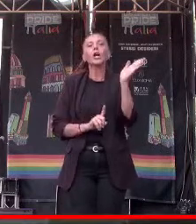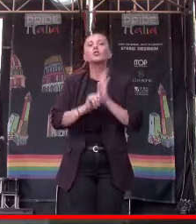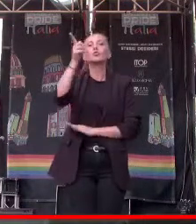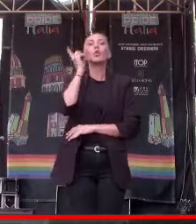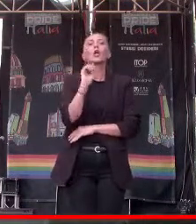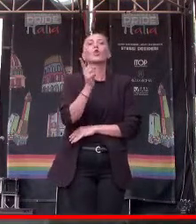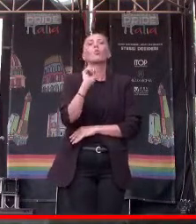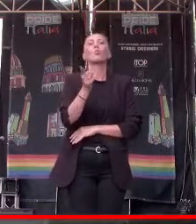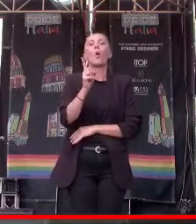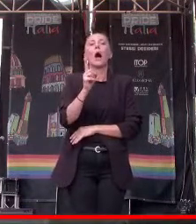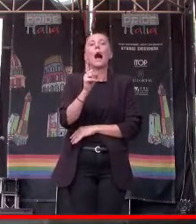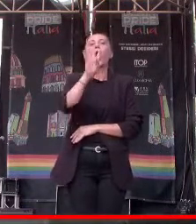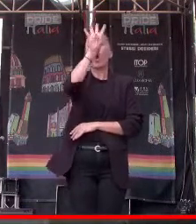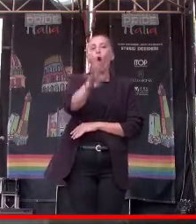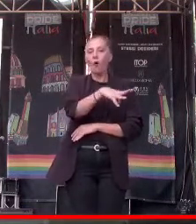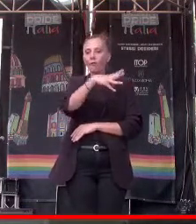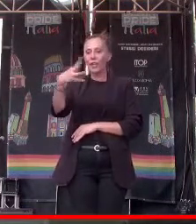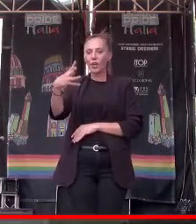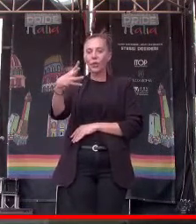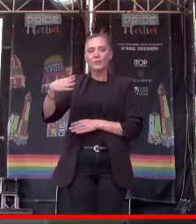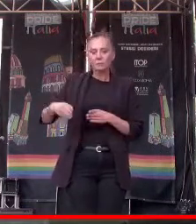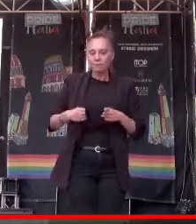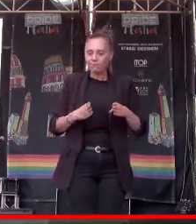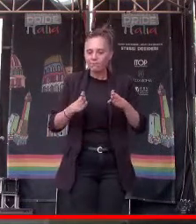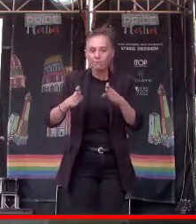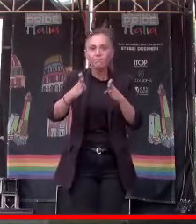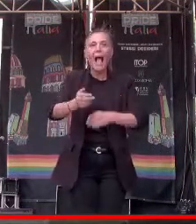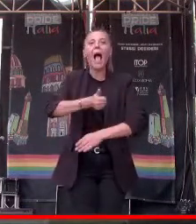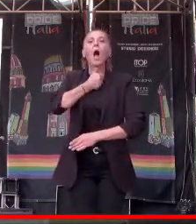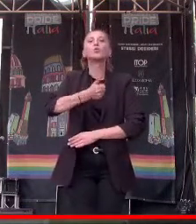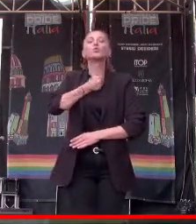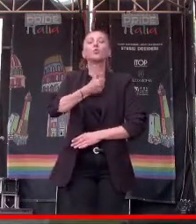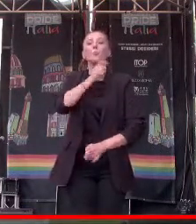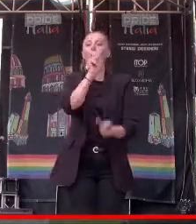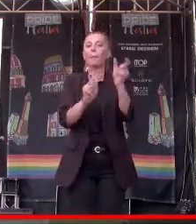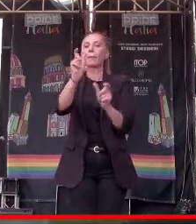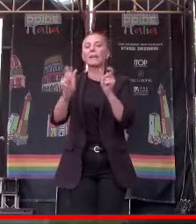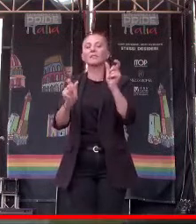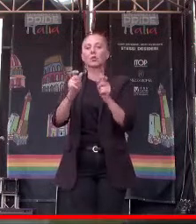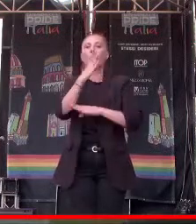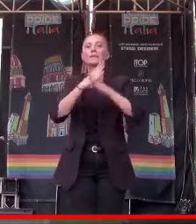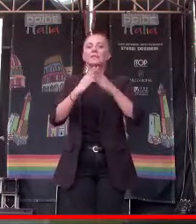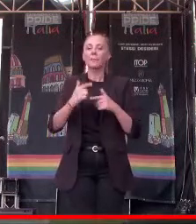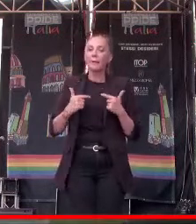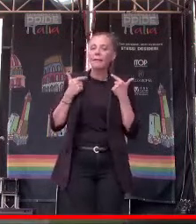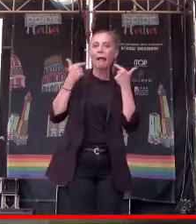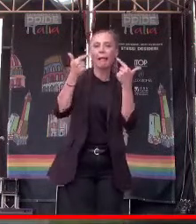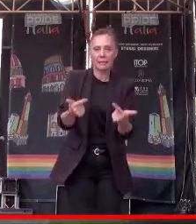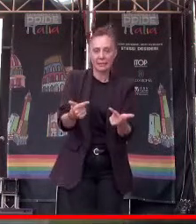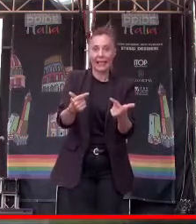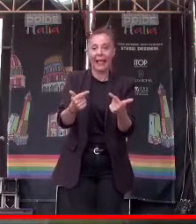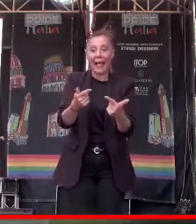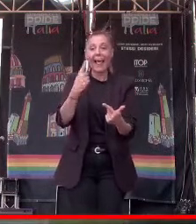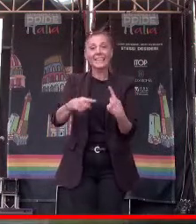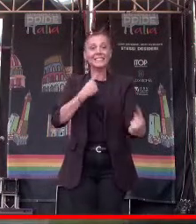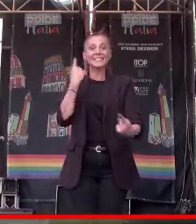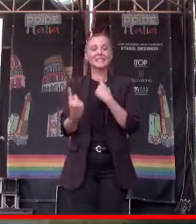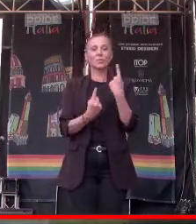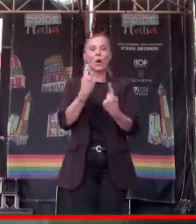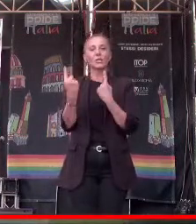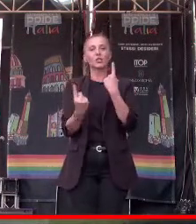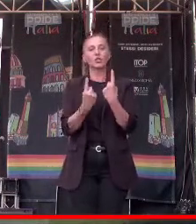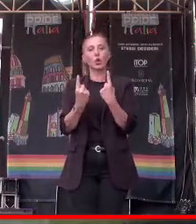alla configurazione di itinerari per l'autonomia delle persone con disabilità e che veda la questione in